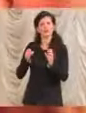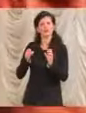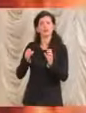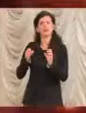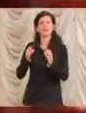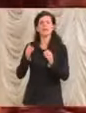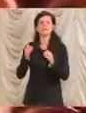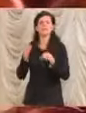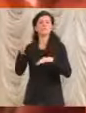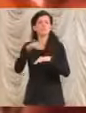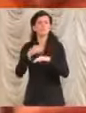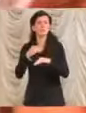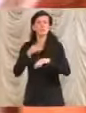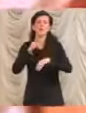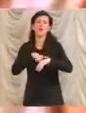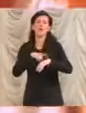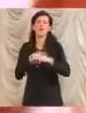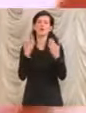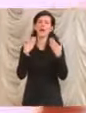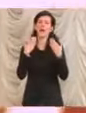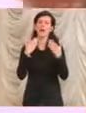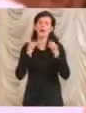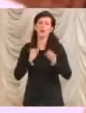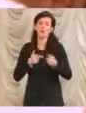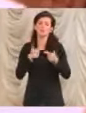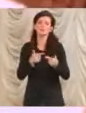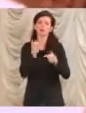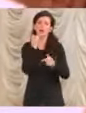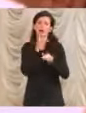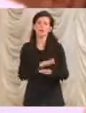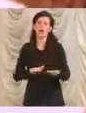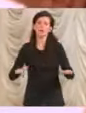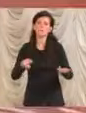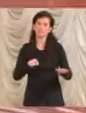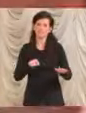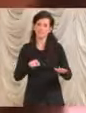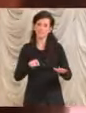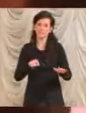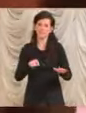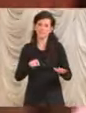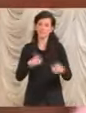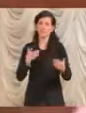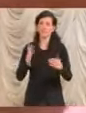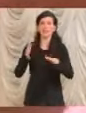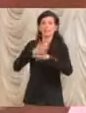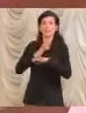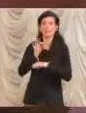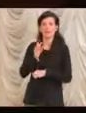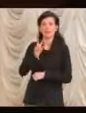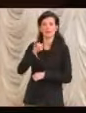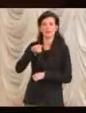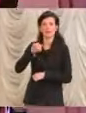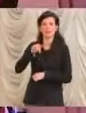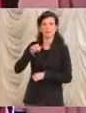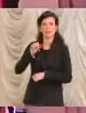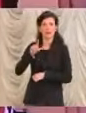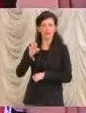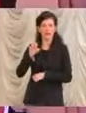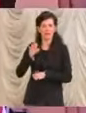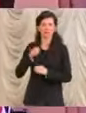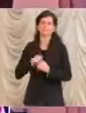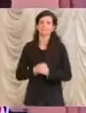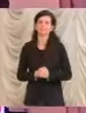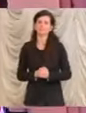d'aria per i bambini che ha visto un intervento del viminale per chiarire meglio in sintesi si